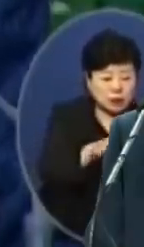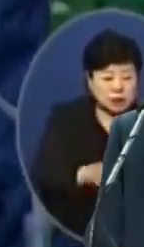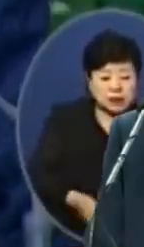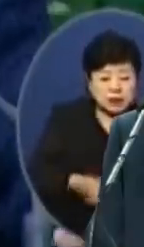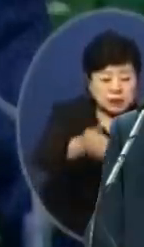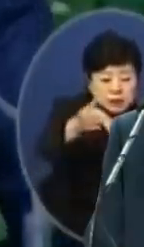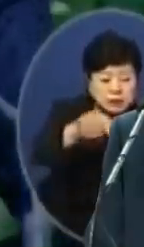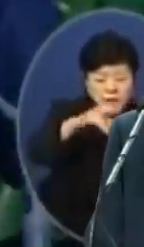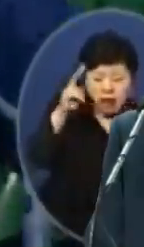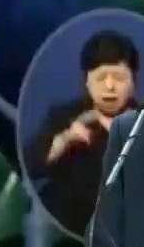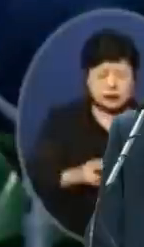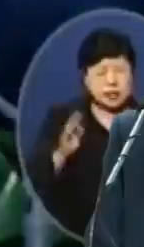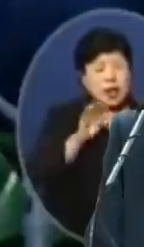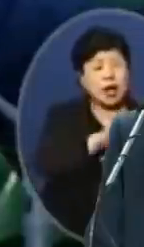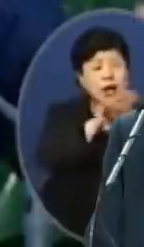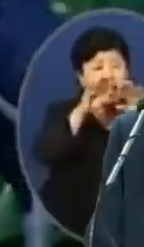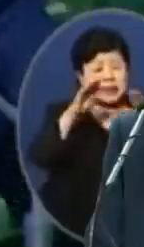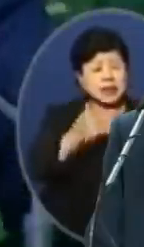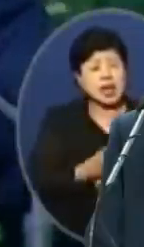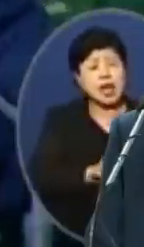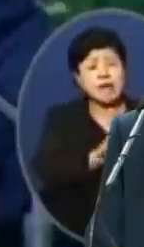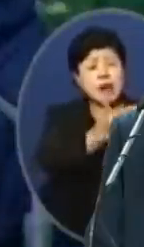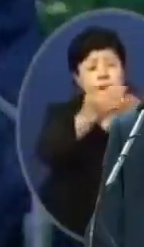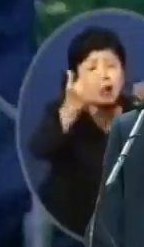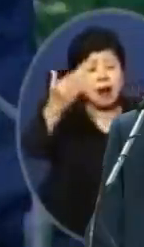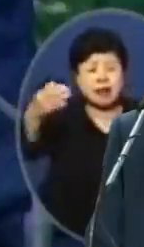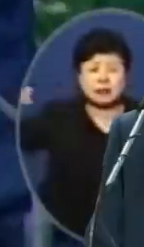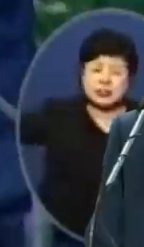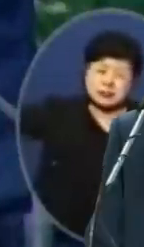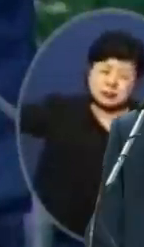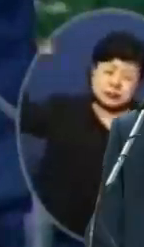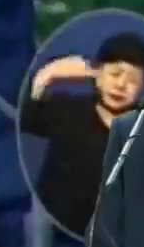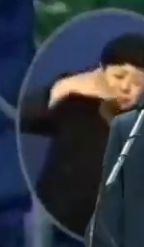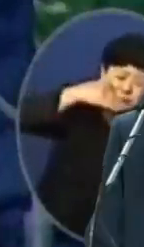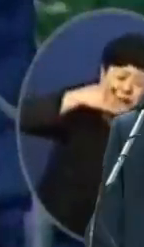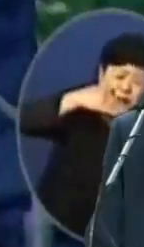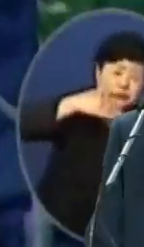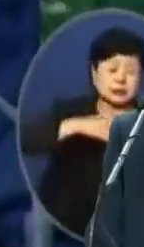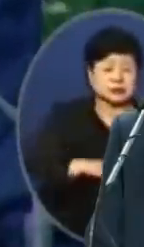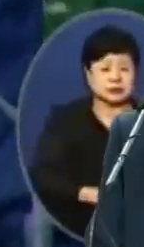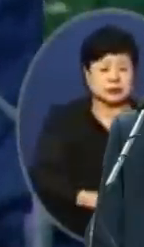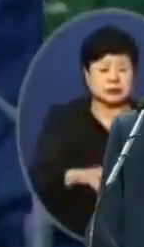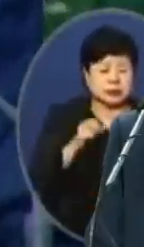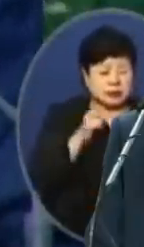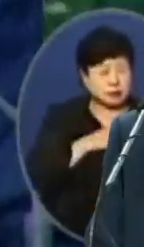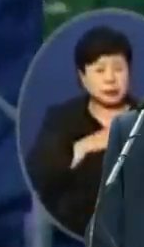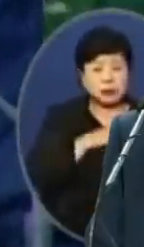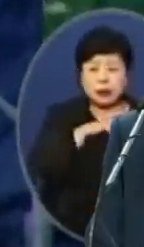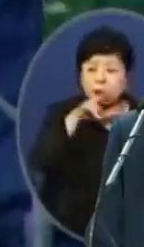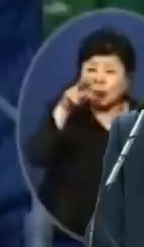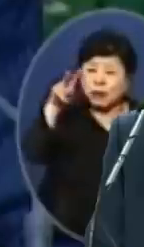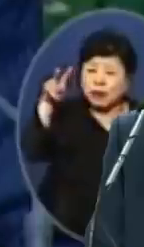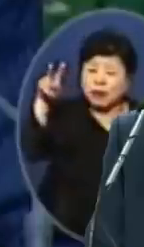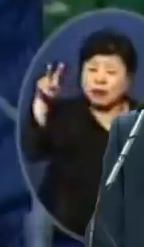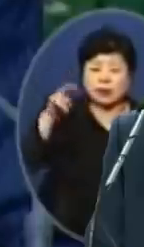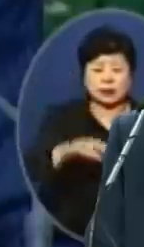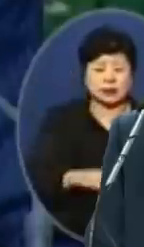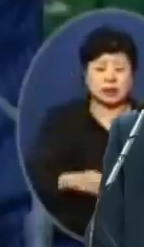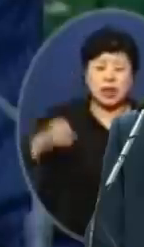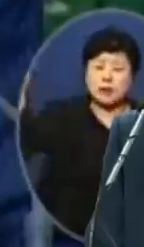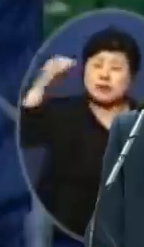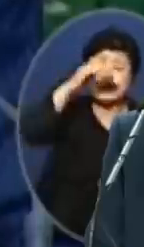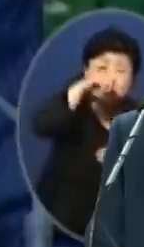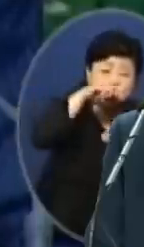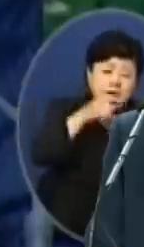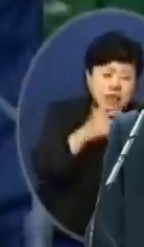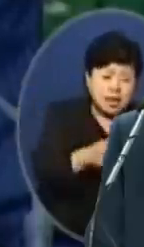길에 갑자기 하늘에서 확 밝은 빛이 비치거든요. 깜짝 놀라 쳐다보니까 그 빛